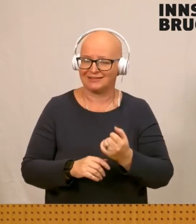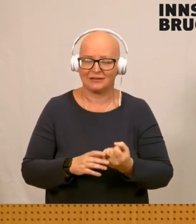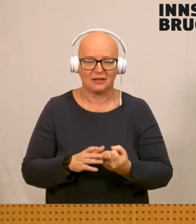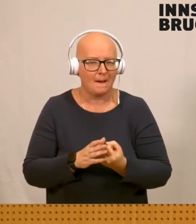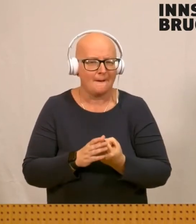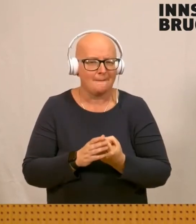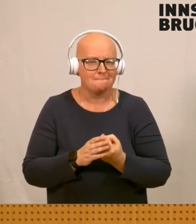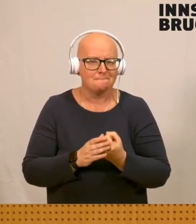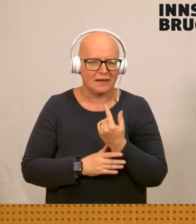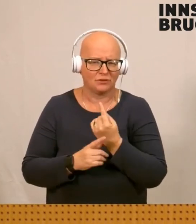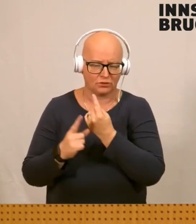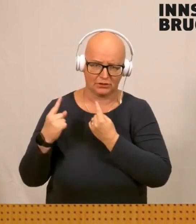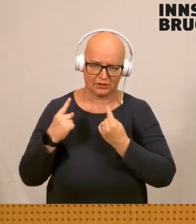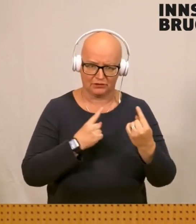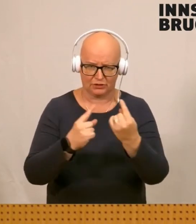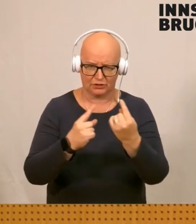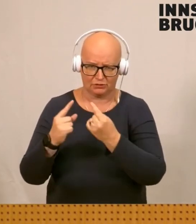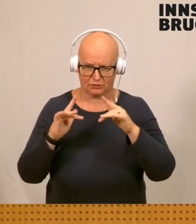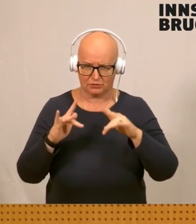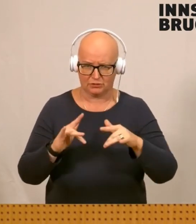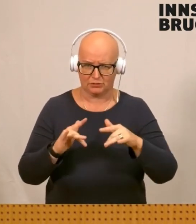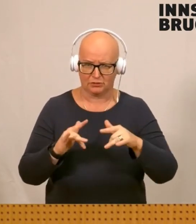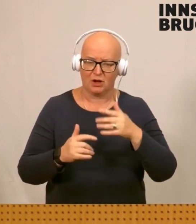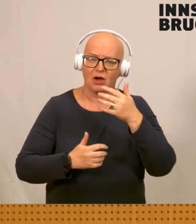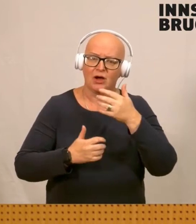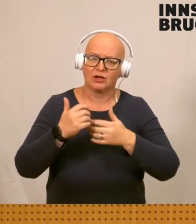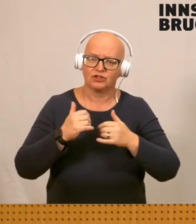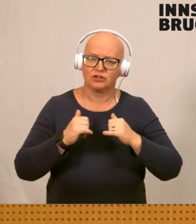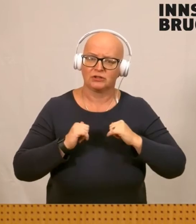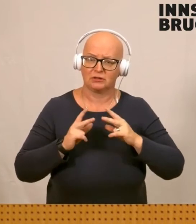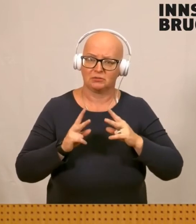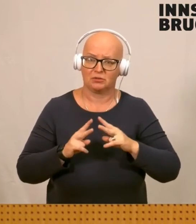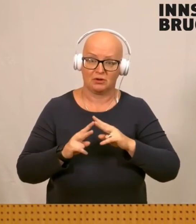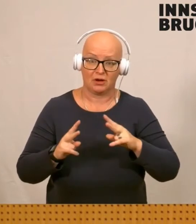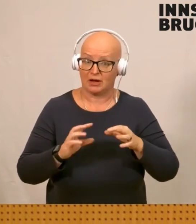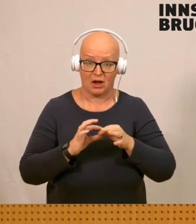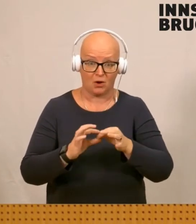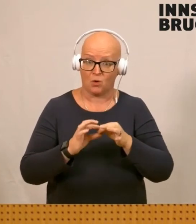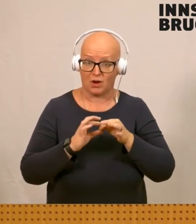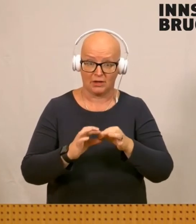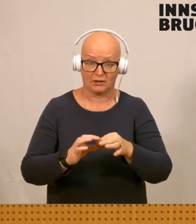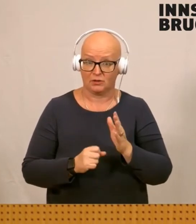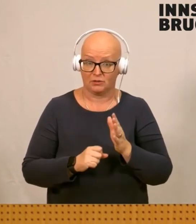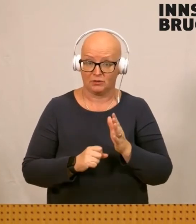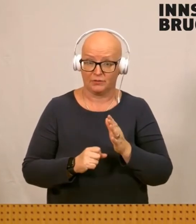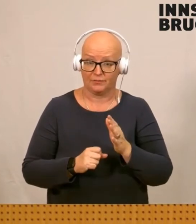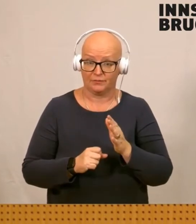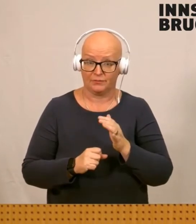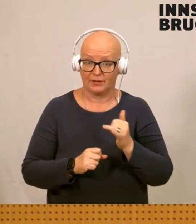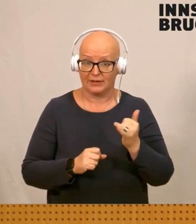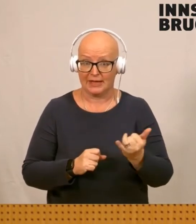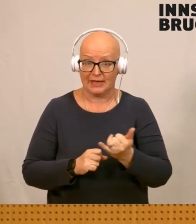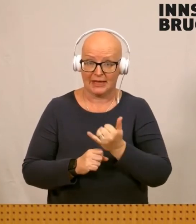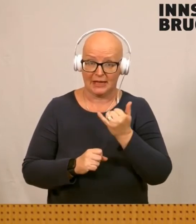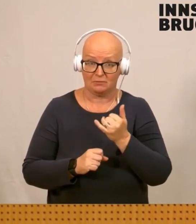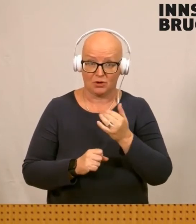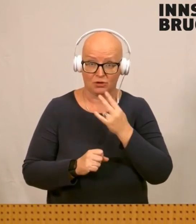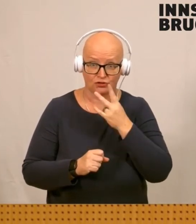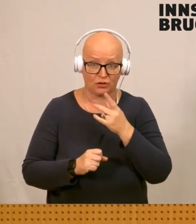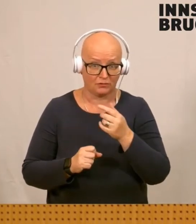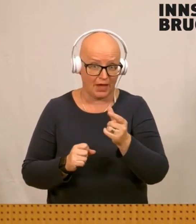politischen Geschichte Innsbrucks haben, keine Koalition. Dass wir ständig in Konstellationen handeln, die